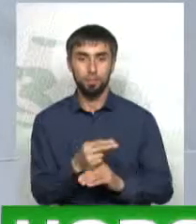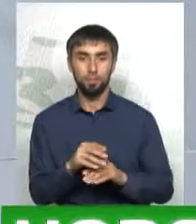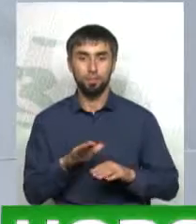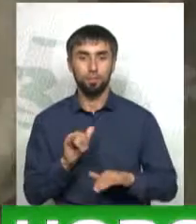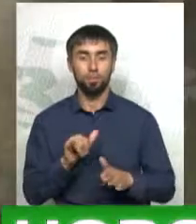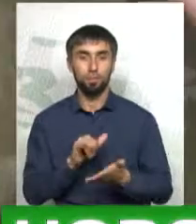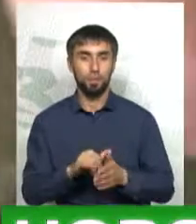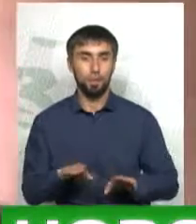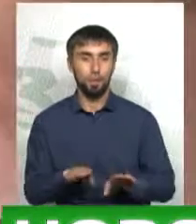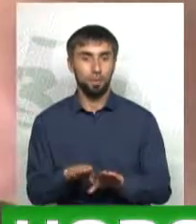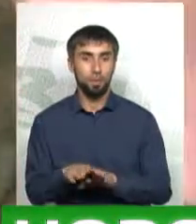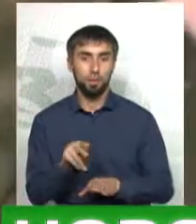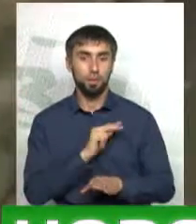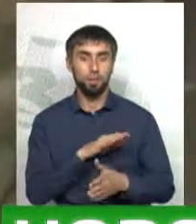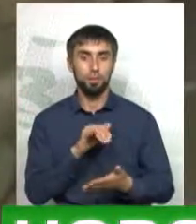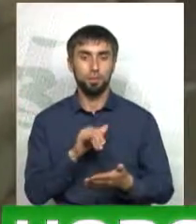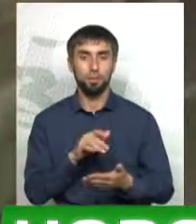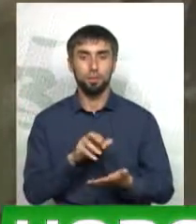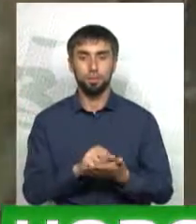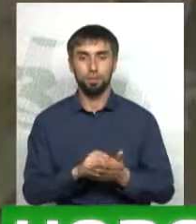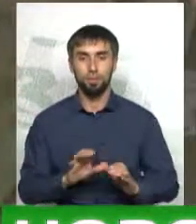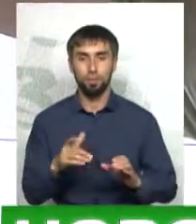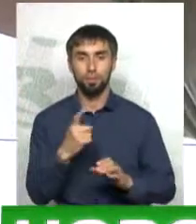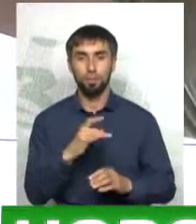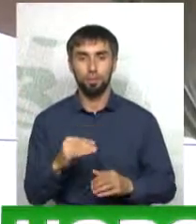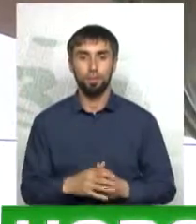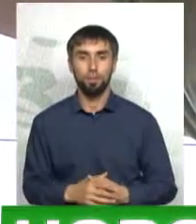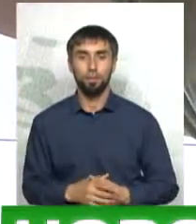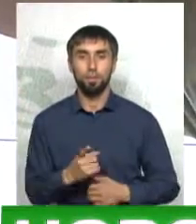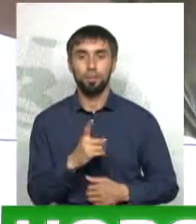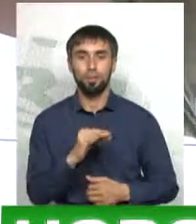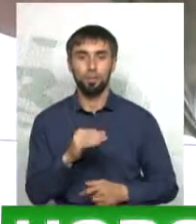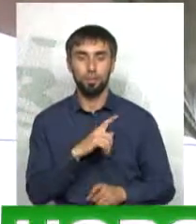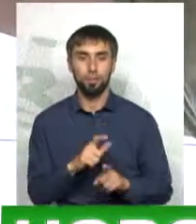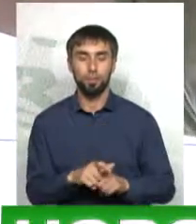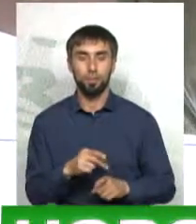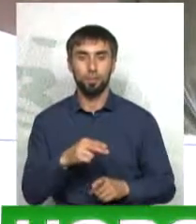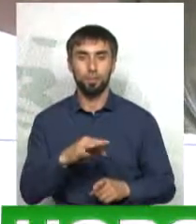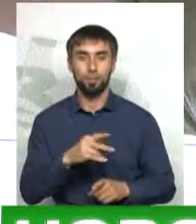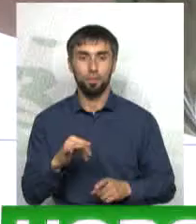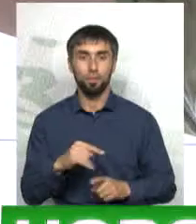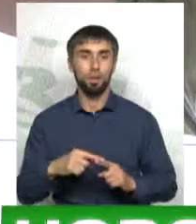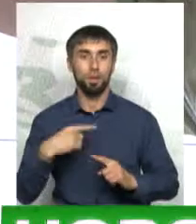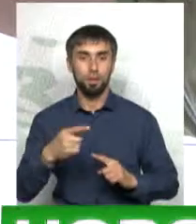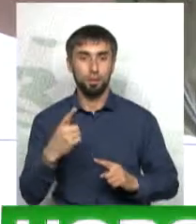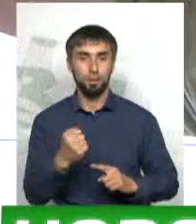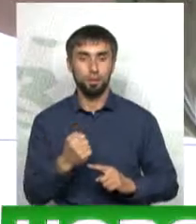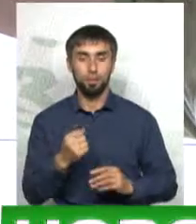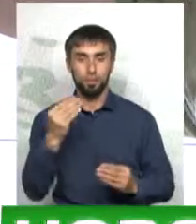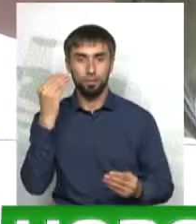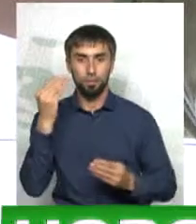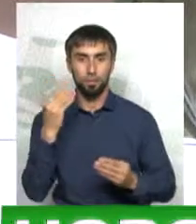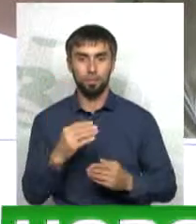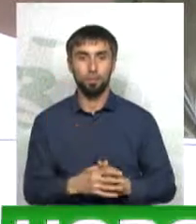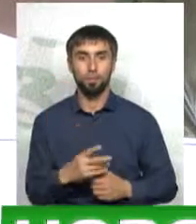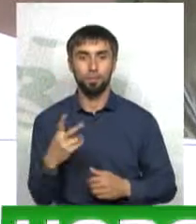уложить ламинат. Сейчас рабочие заняты кафелем на первом этаже. Первый этаж закончили почти в следующем неделе, примерно